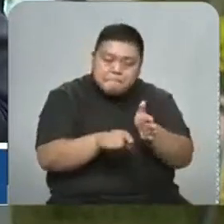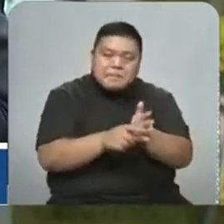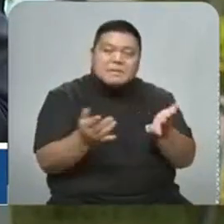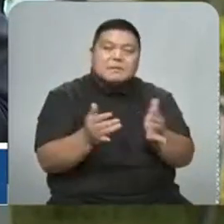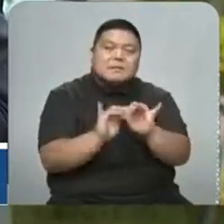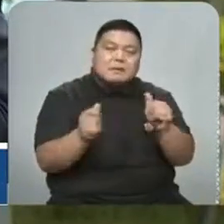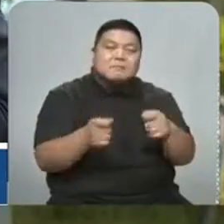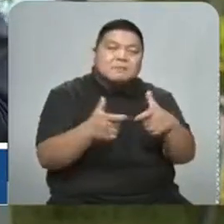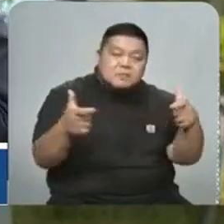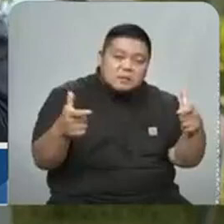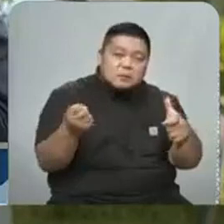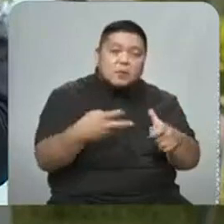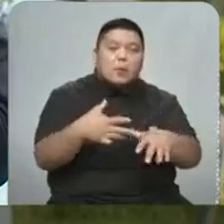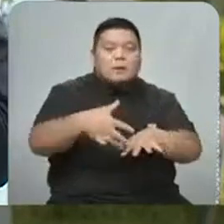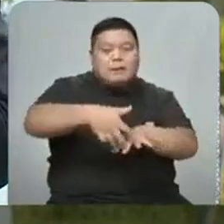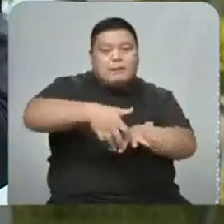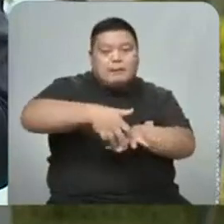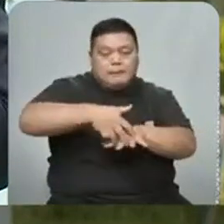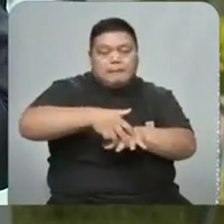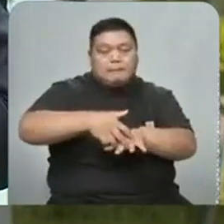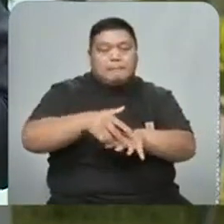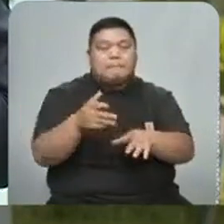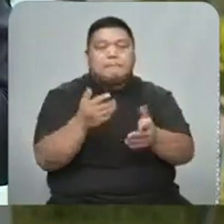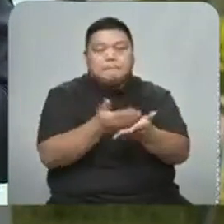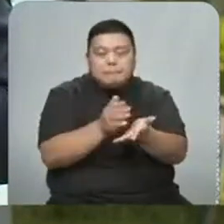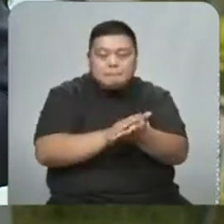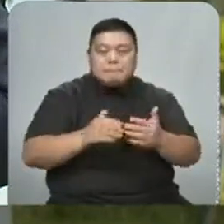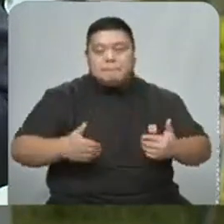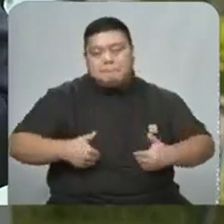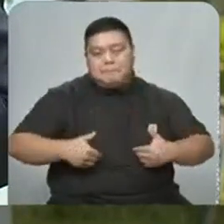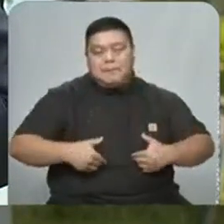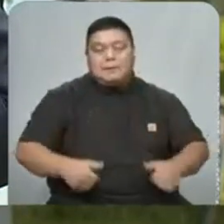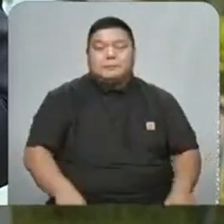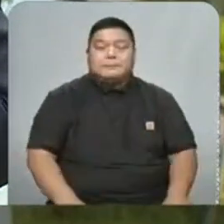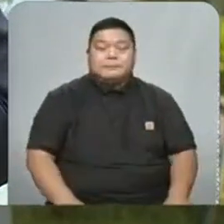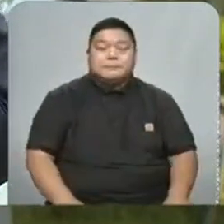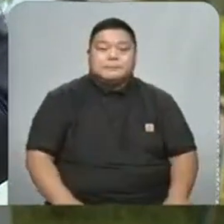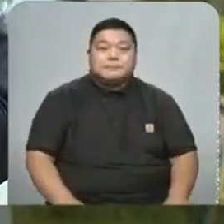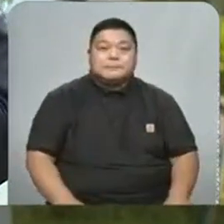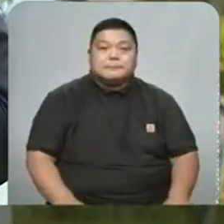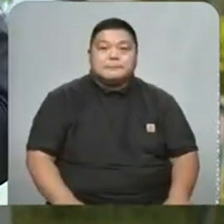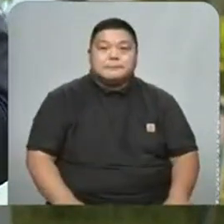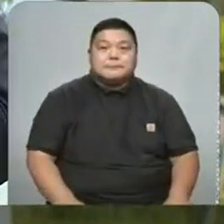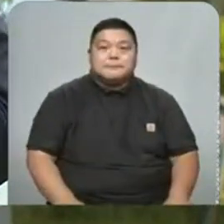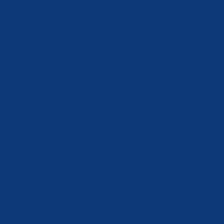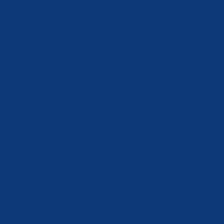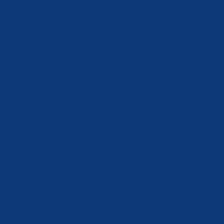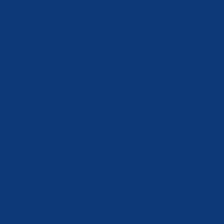시스템 재정비가 필요하다는 지적이 나오고 있습니다. KBS 뉴스 김영준입니다.